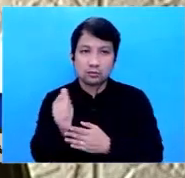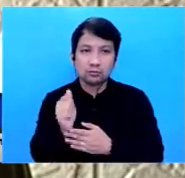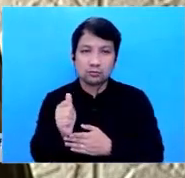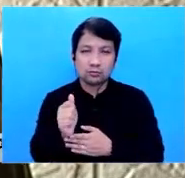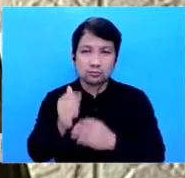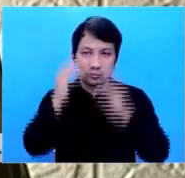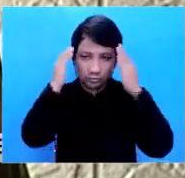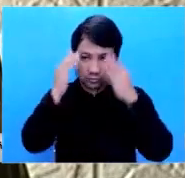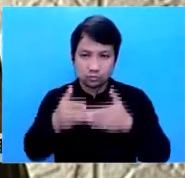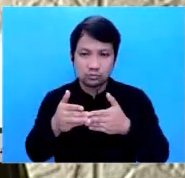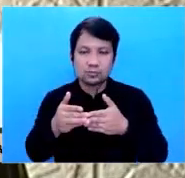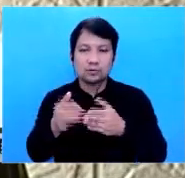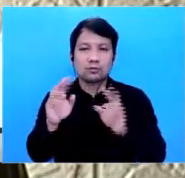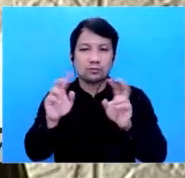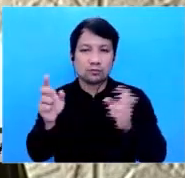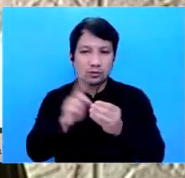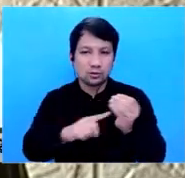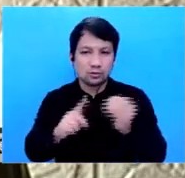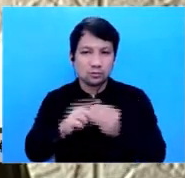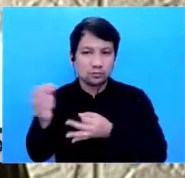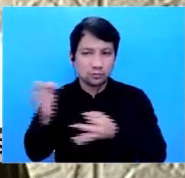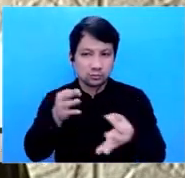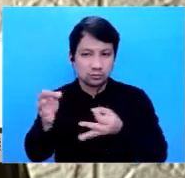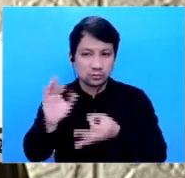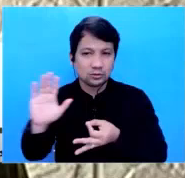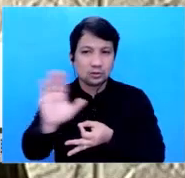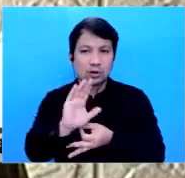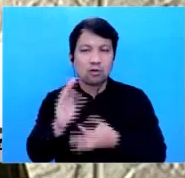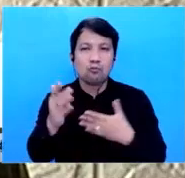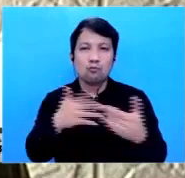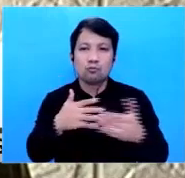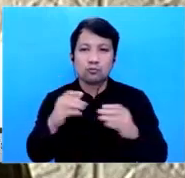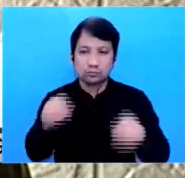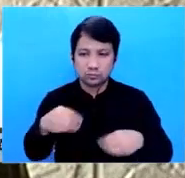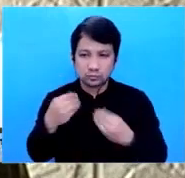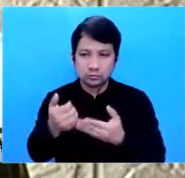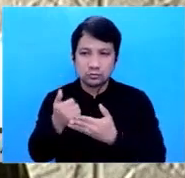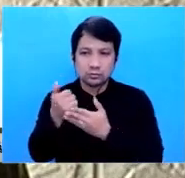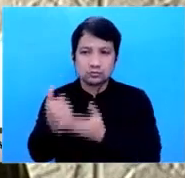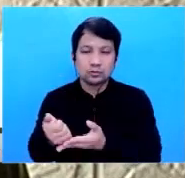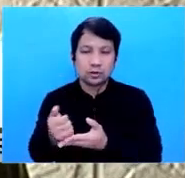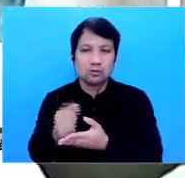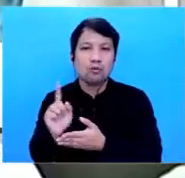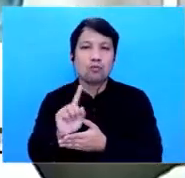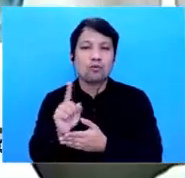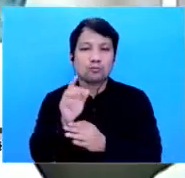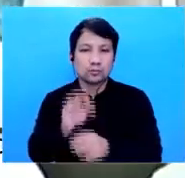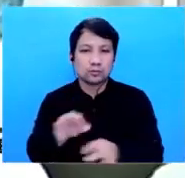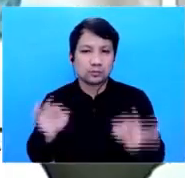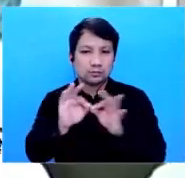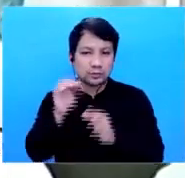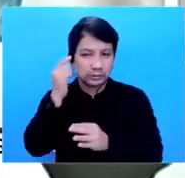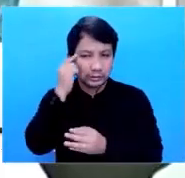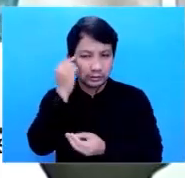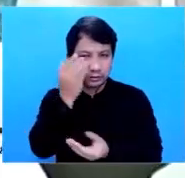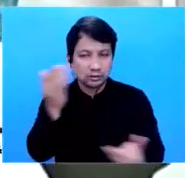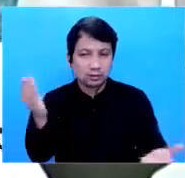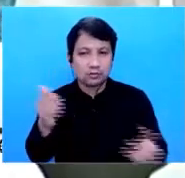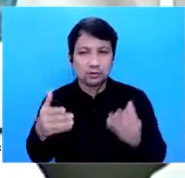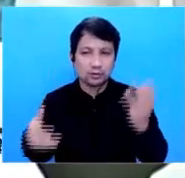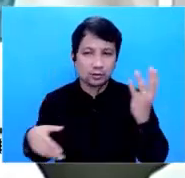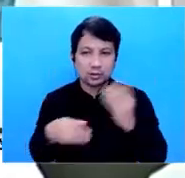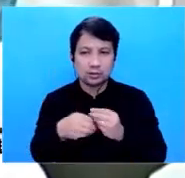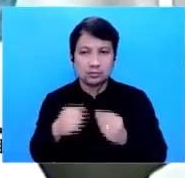issues. It is a matter of explaining to the people what we can offer. Yun ang tingin namin. Dagdag pa ni